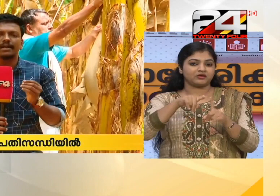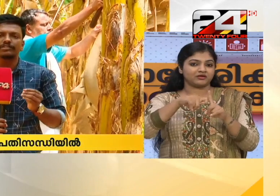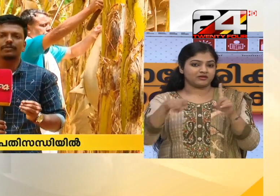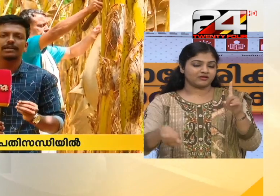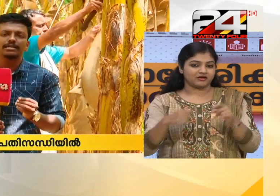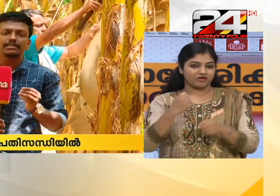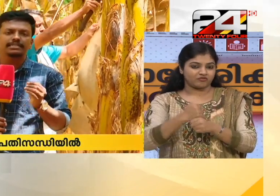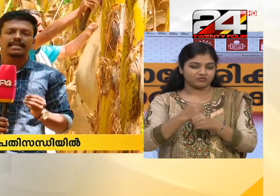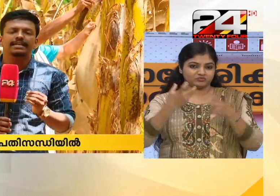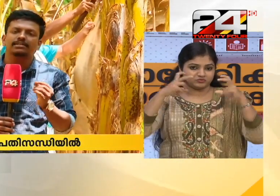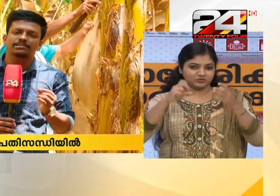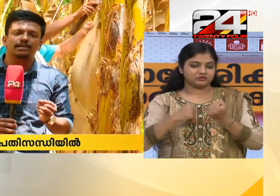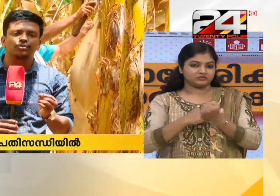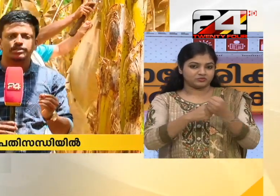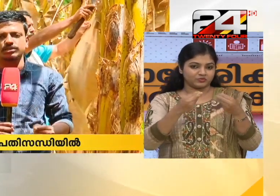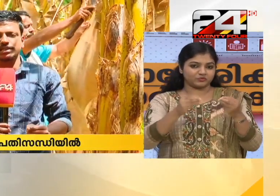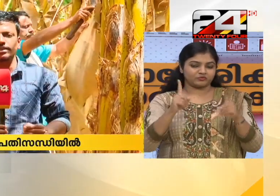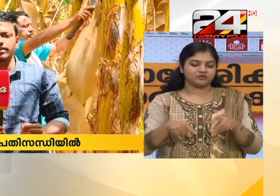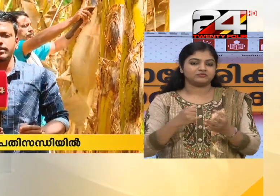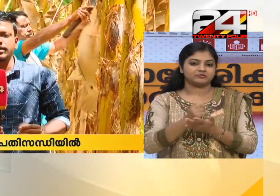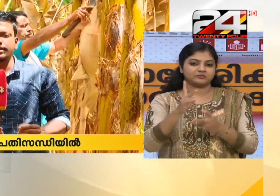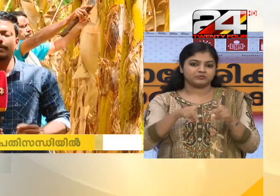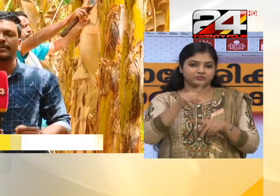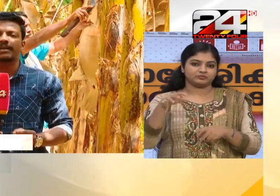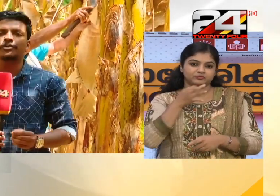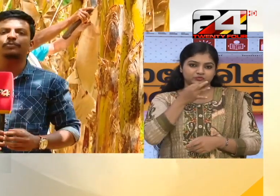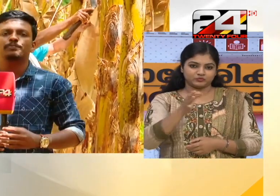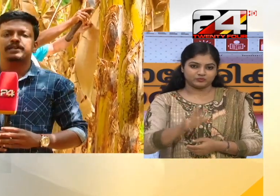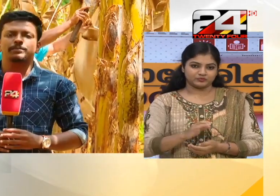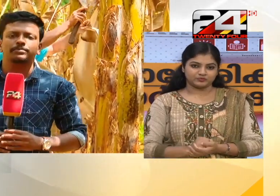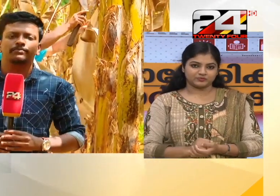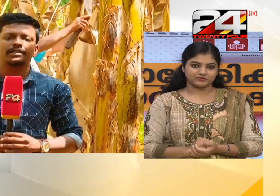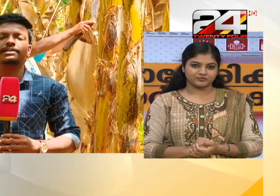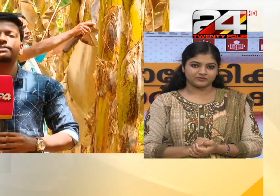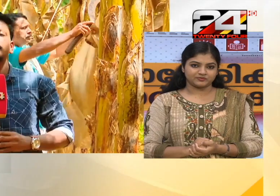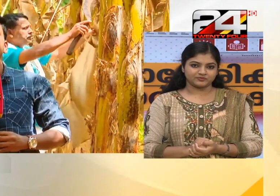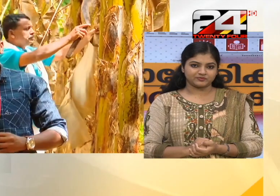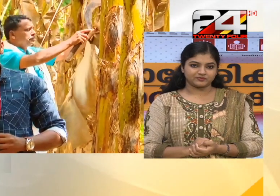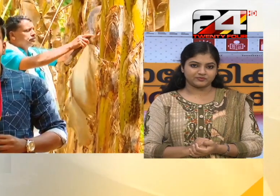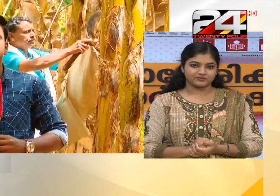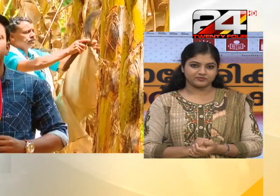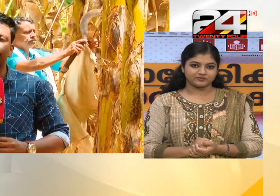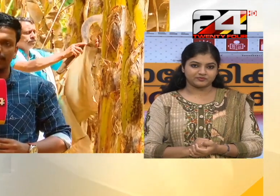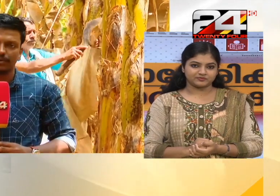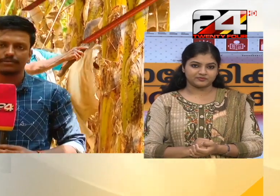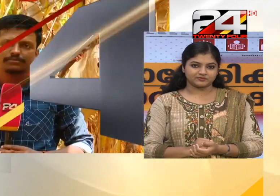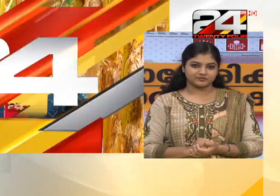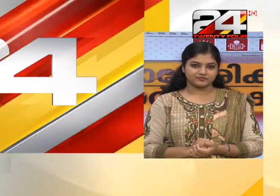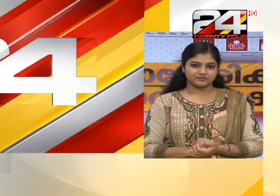പ്രവർത്തിക്കണമെന്ന ആവശ്യമാണ് ജില്ലയിലെ കർഷകർ ഉയർത്തുന്നത്. ക്യാമറമാൻ അരുൺ പുതുപ്പാടിക്കൊപ്പം വയനാട്ടിൽ നിന്ന് നിഖിൽ പ്രമേഷ്,